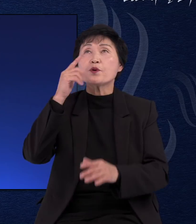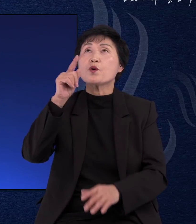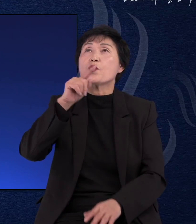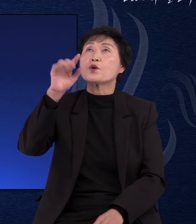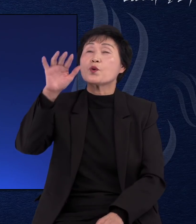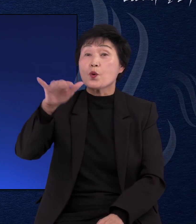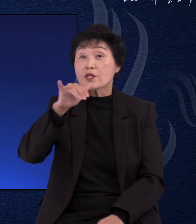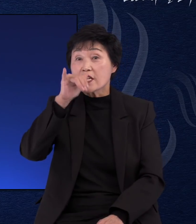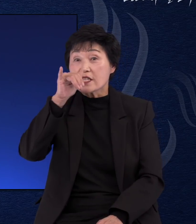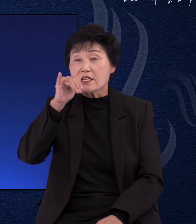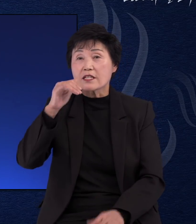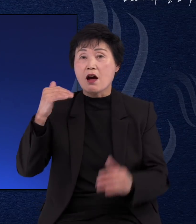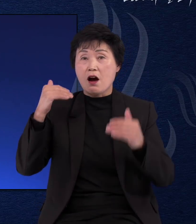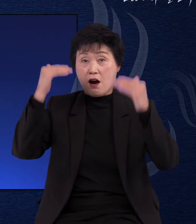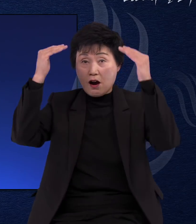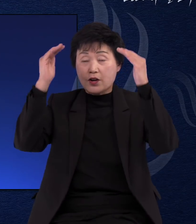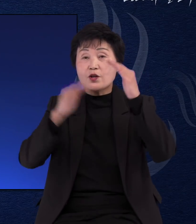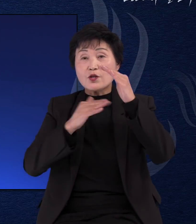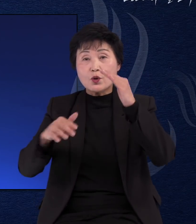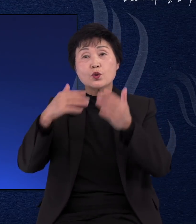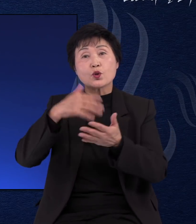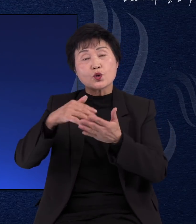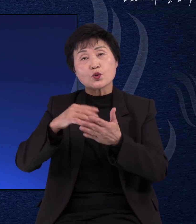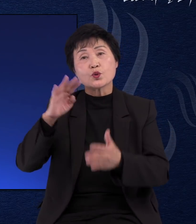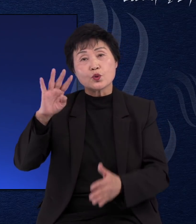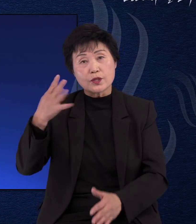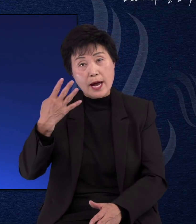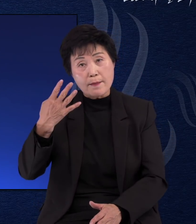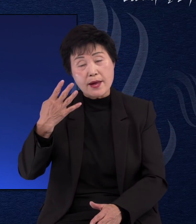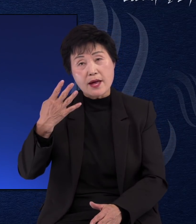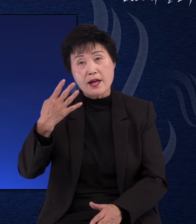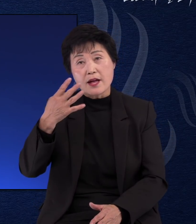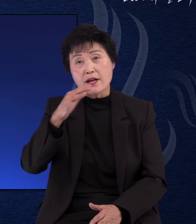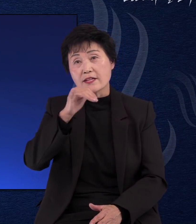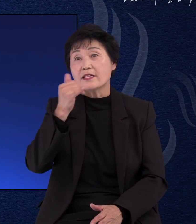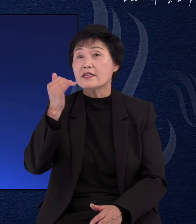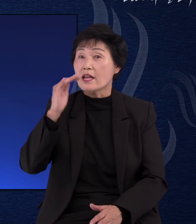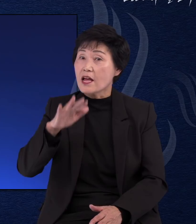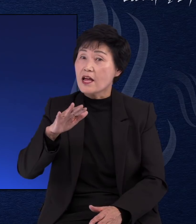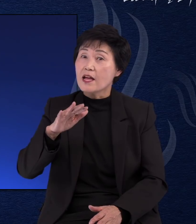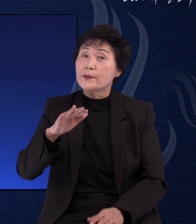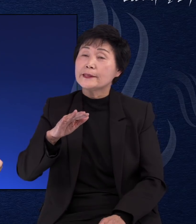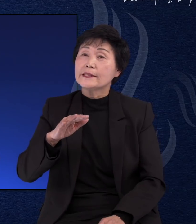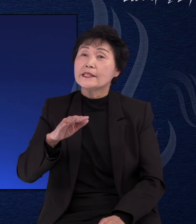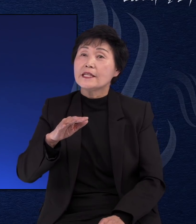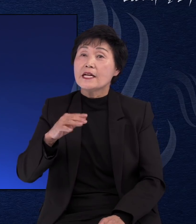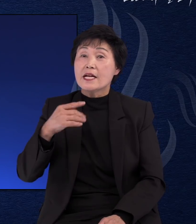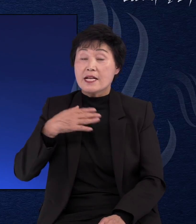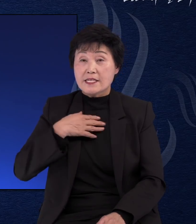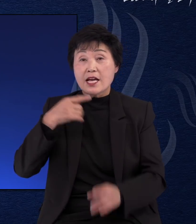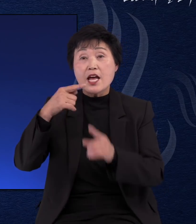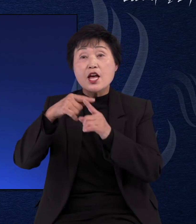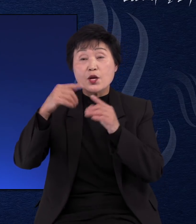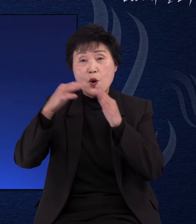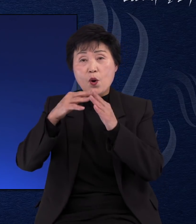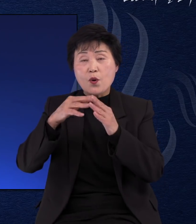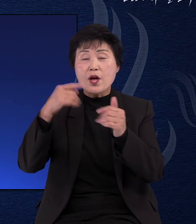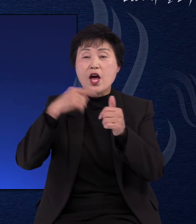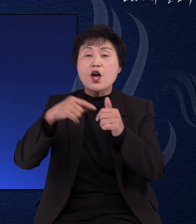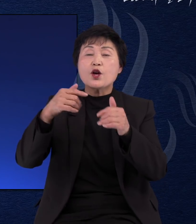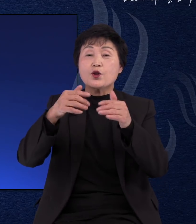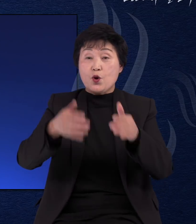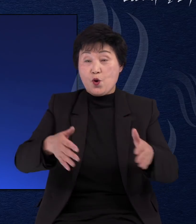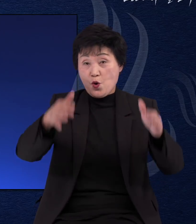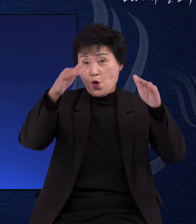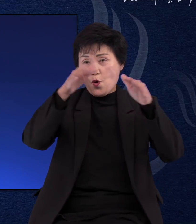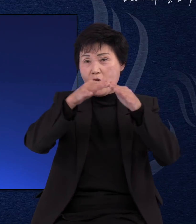성도가 400명입니다. 400명. 이민교회 400명이면 얼마나 큽니까? 저희 교회가 교육관이 너무너무 잘 지어져